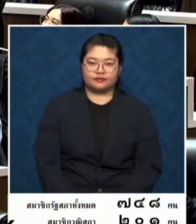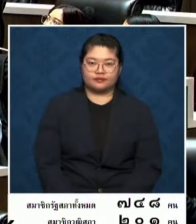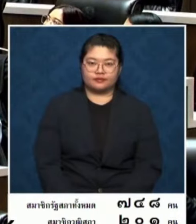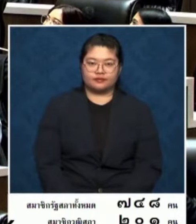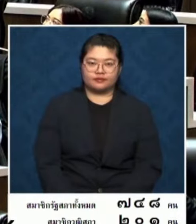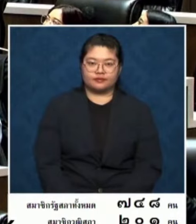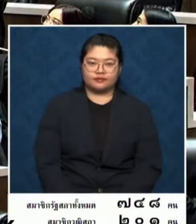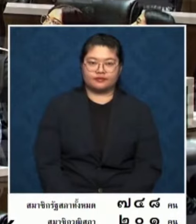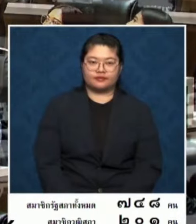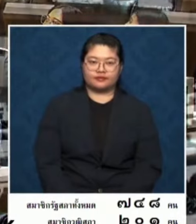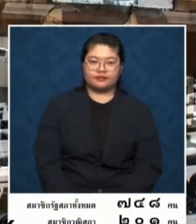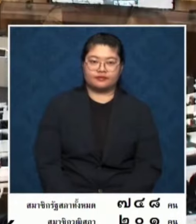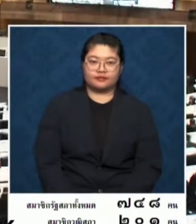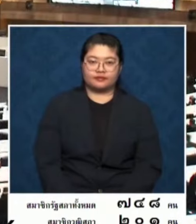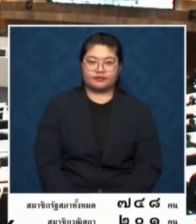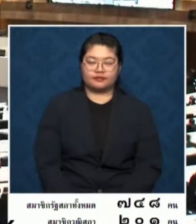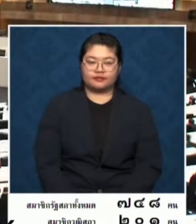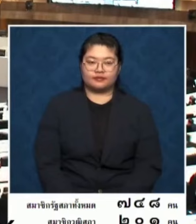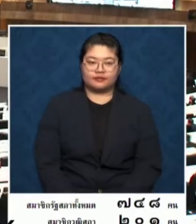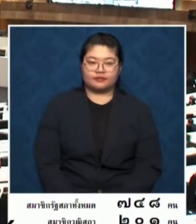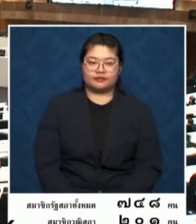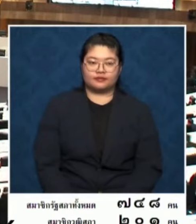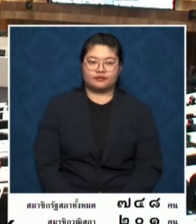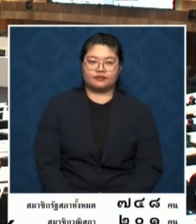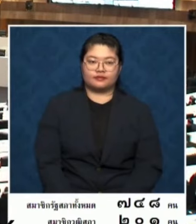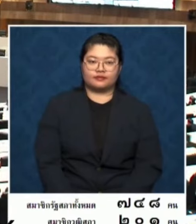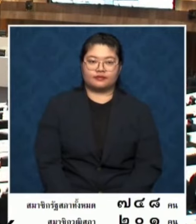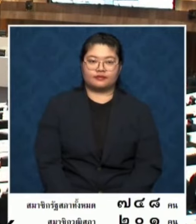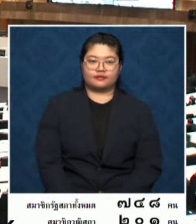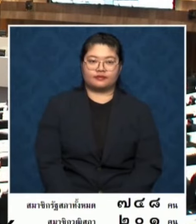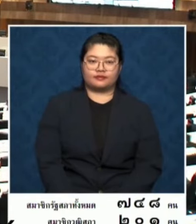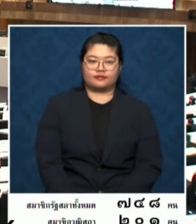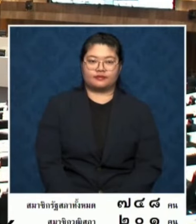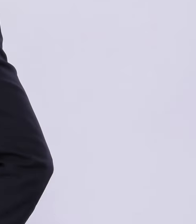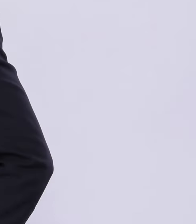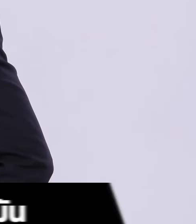บ233เสียงให้ส่งสารรัฐธรรมนูญวินิจฉัย